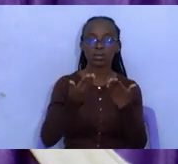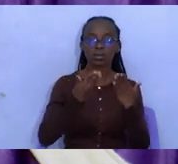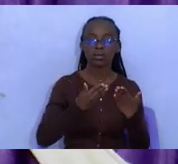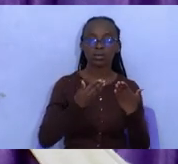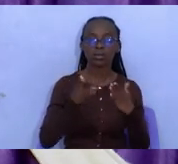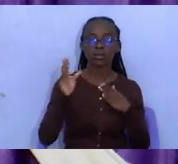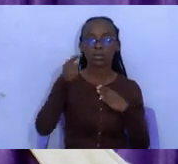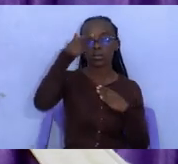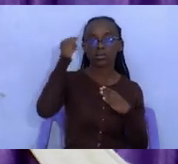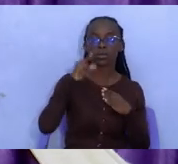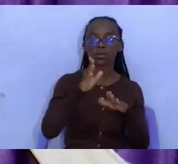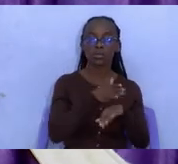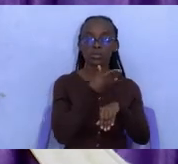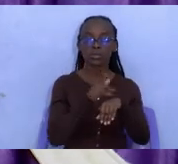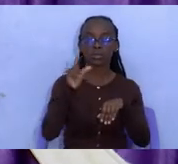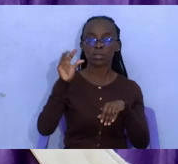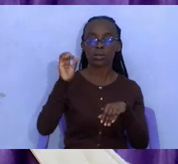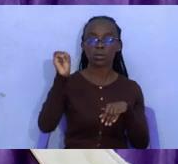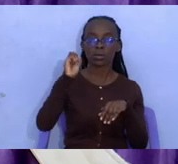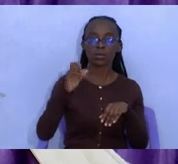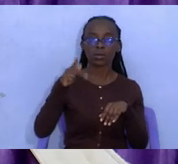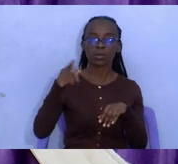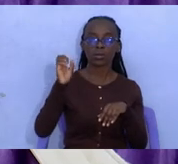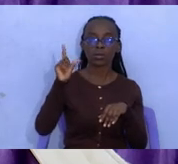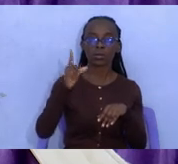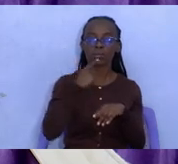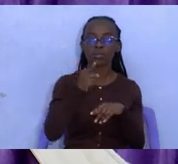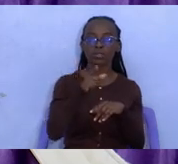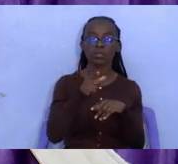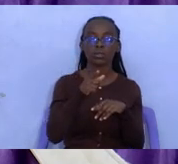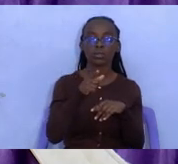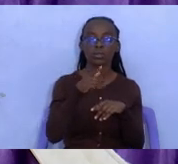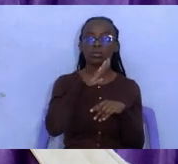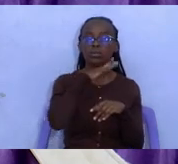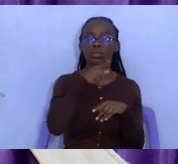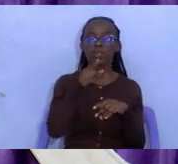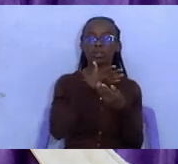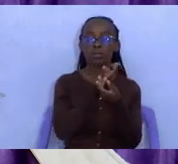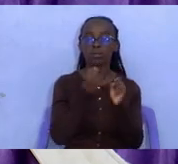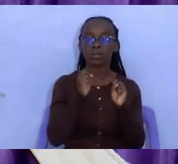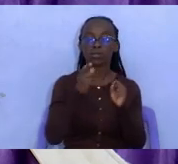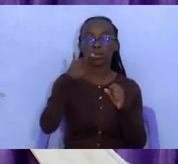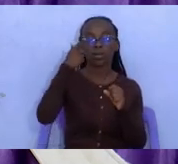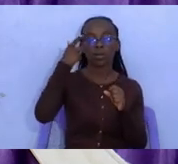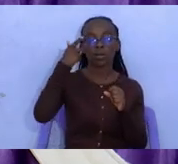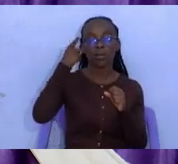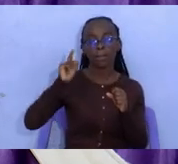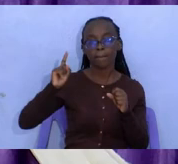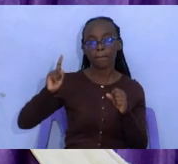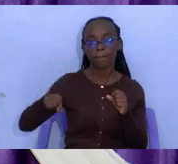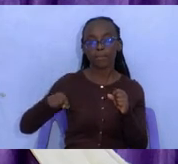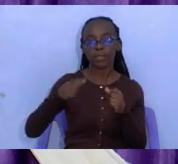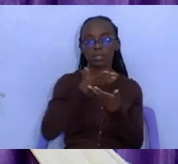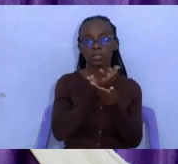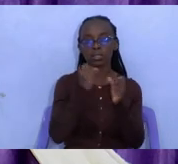gospel. Yaani unajuanga kuimba gospel, sio wewe unajidanganya umeokoka, hapana. Lazima salvation, mtu ameshaokoka anaweza